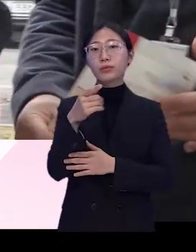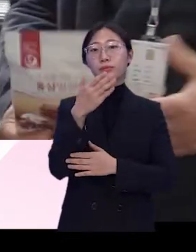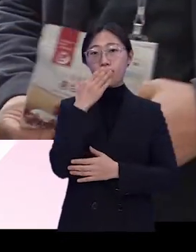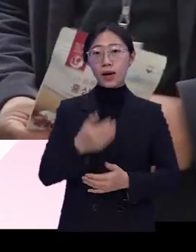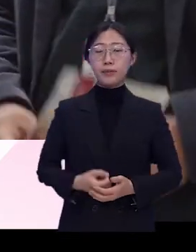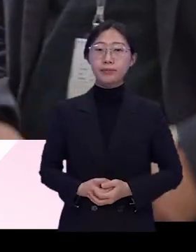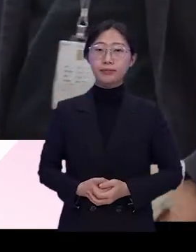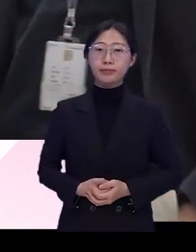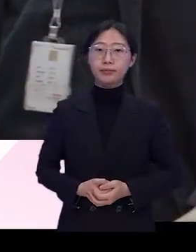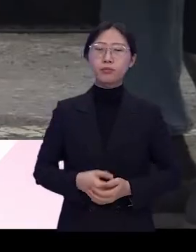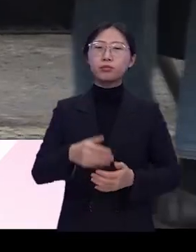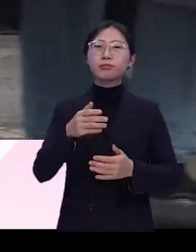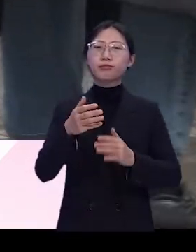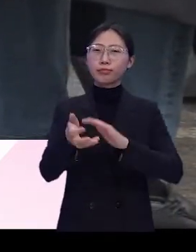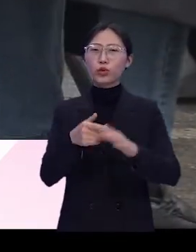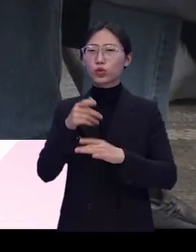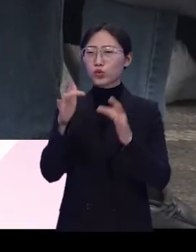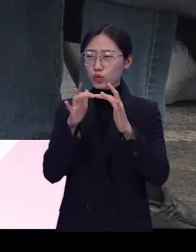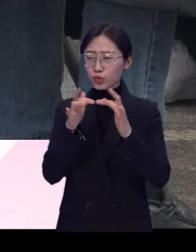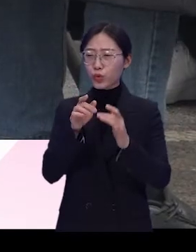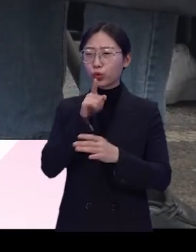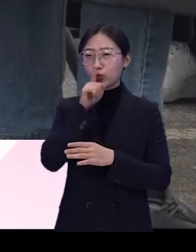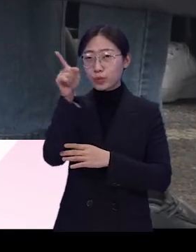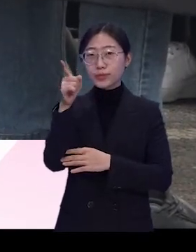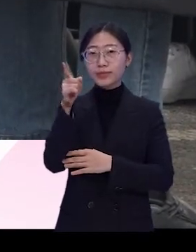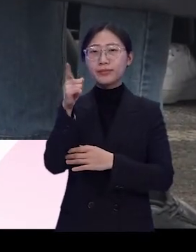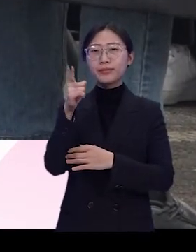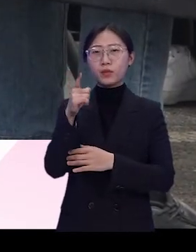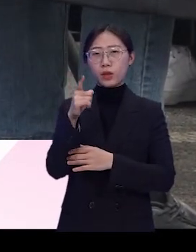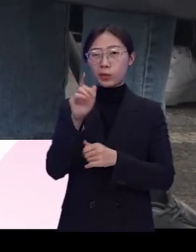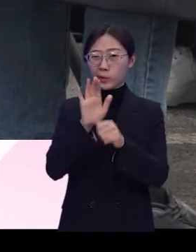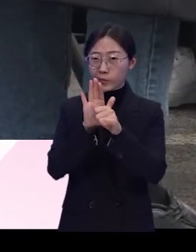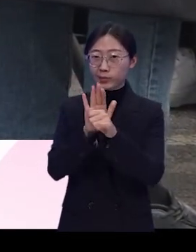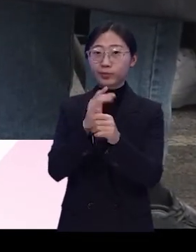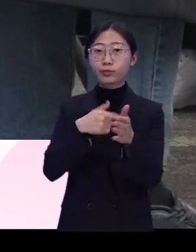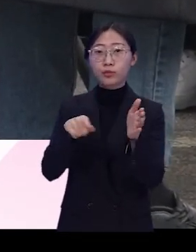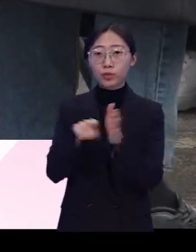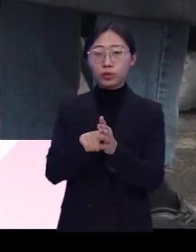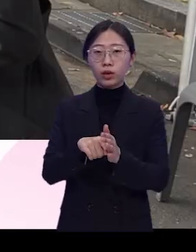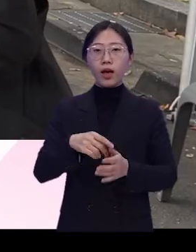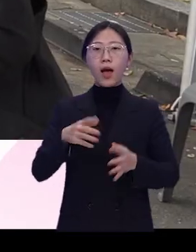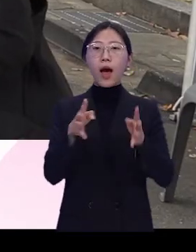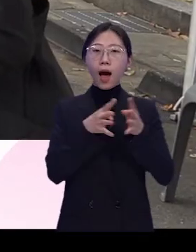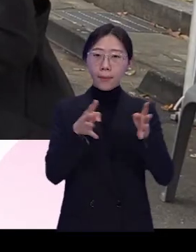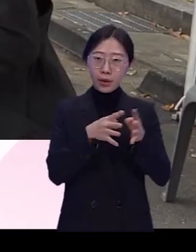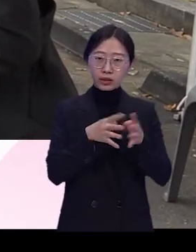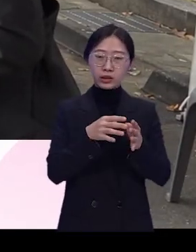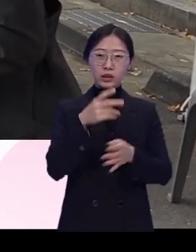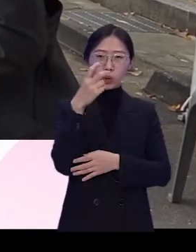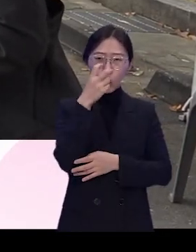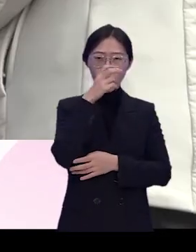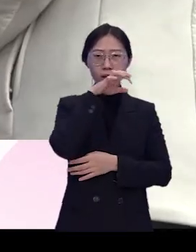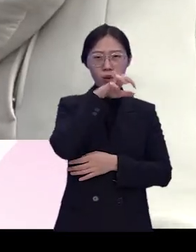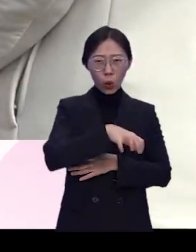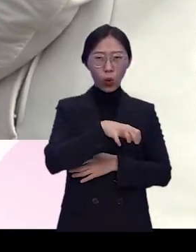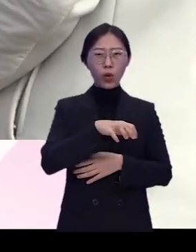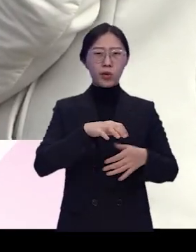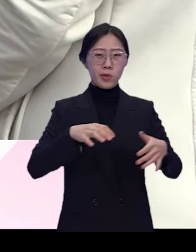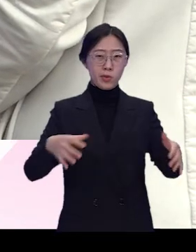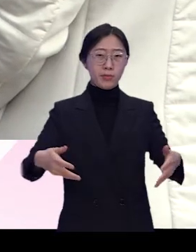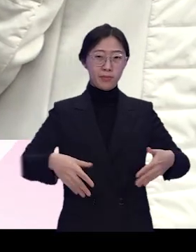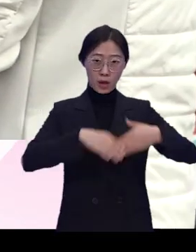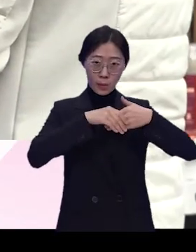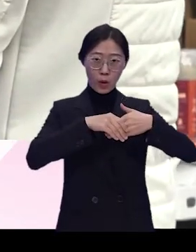등을 판매했습니다. 구매는 사전 예약과 현장 구매 모두 이뤄졌는데요. 시는 사전 주문 예약 활성화를